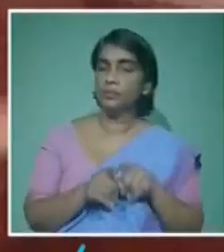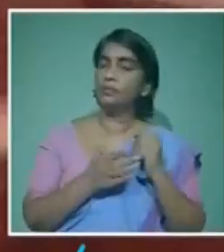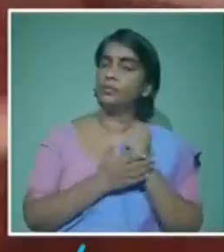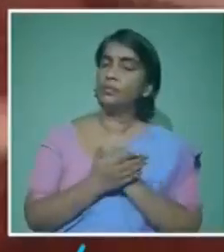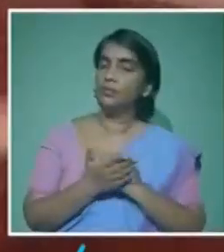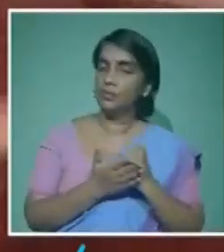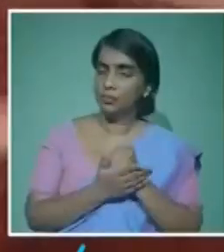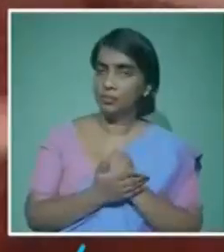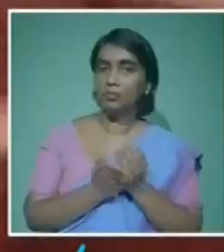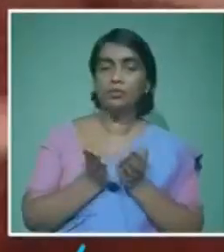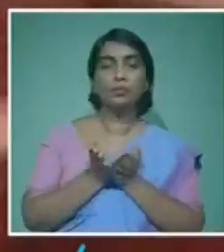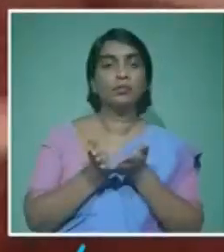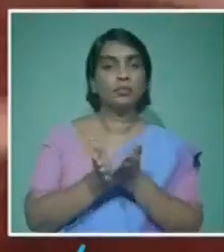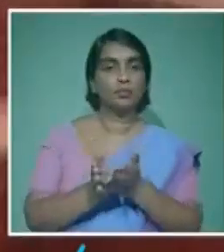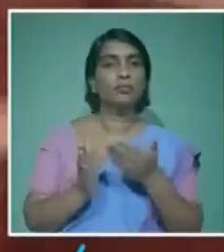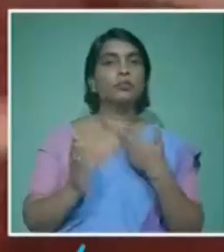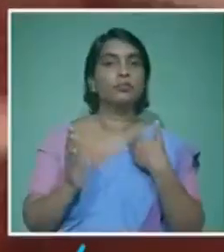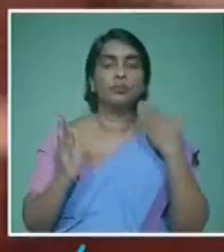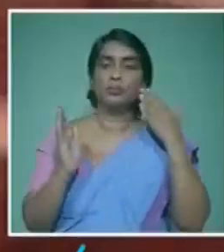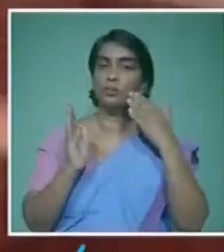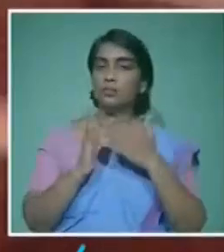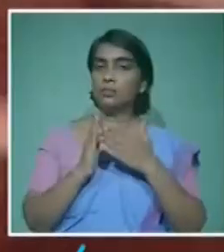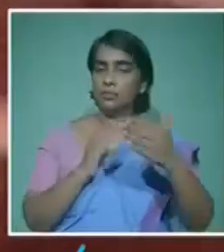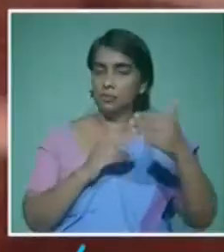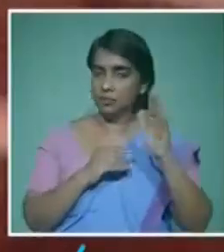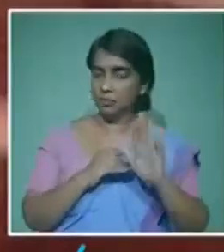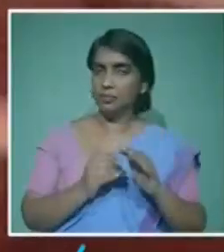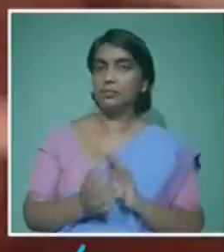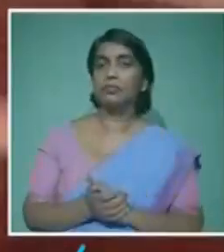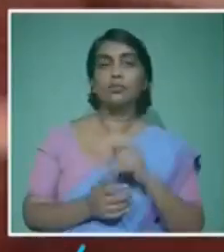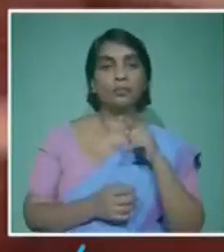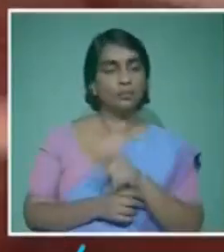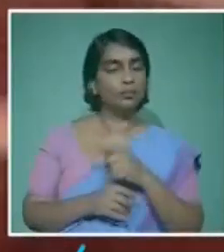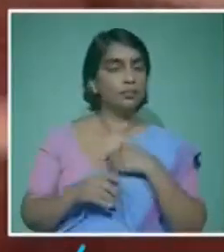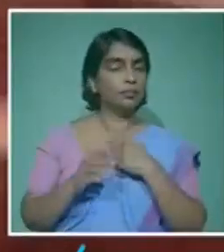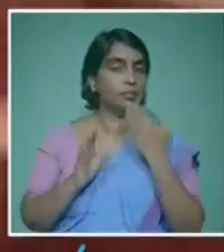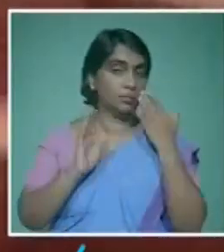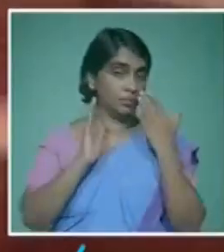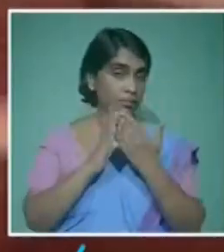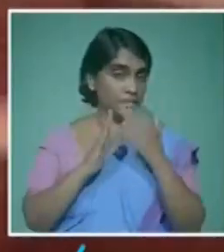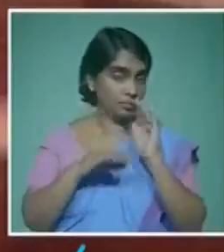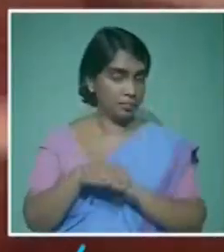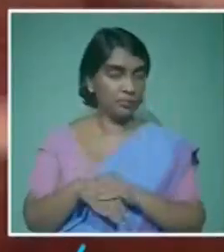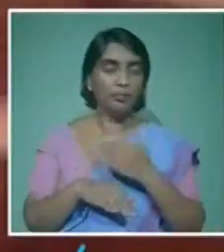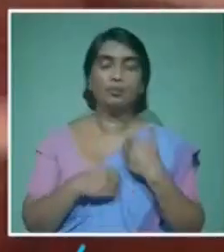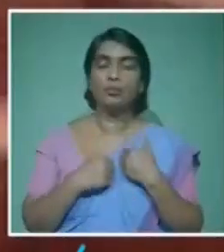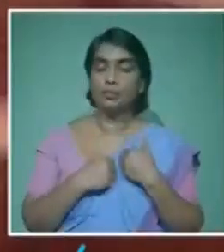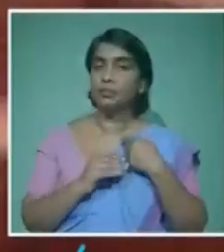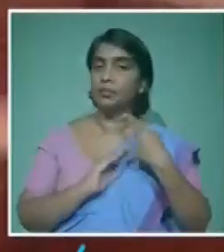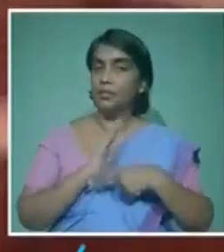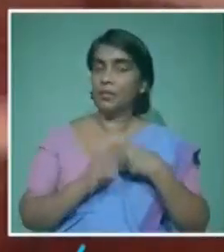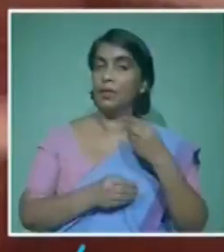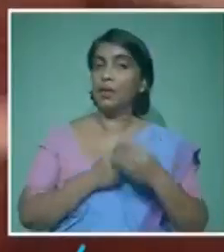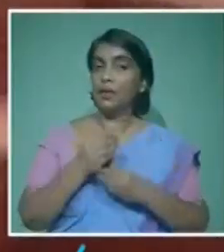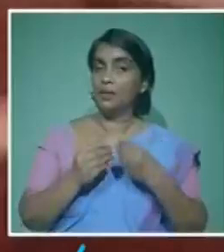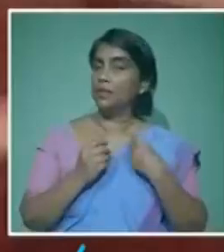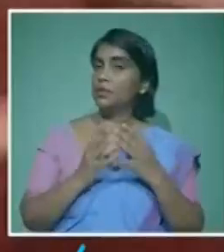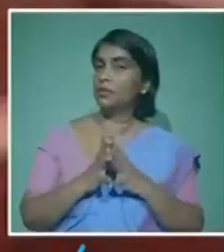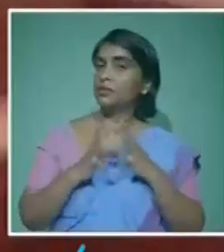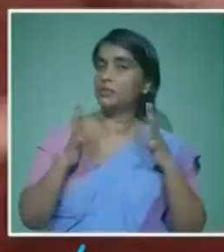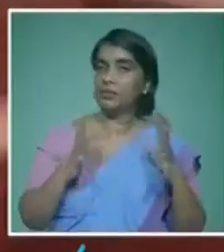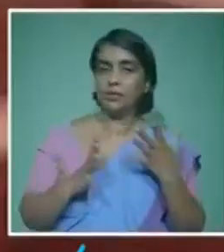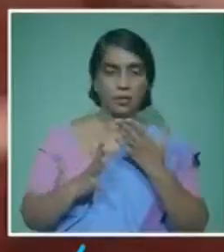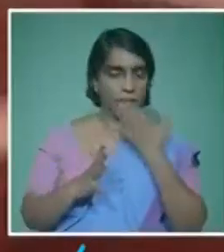இந்த இயந்திரத்தின் அறிமுகத்தின் மூலம் எமது தேசிய உற்பத்தியினை வலுப்படுத்தவும் வேலை வாய்ப்புகளை உருவாக்கவும் முடியும்